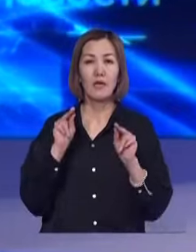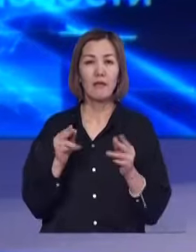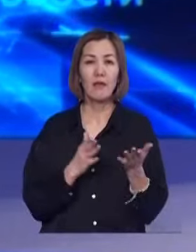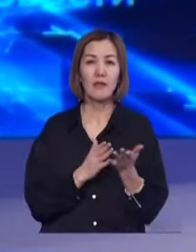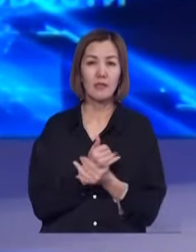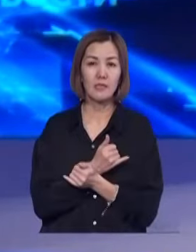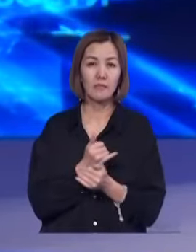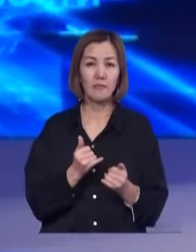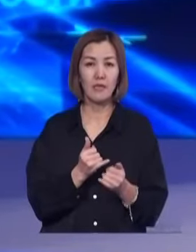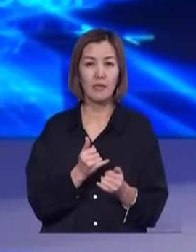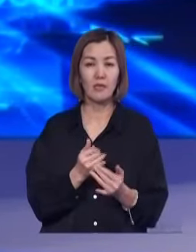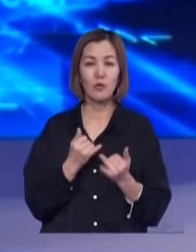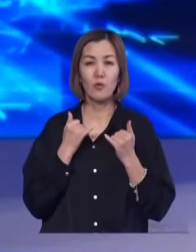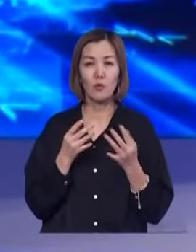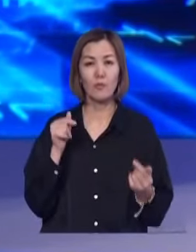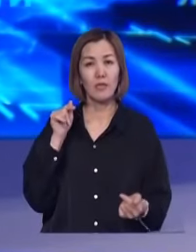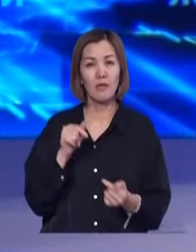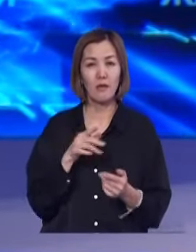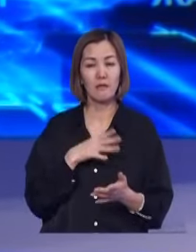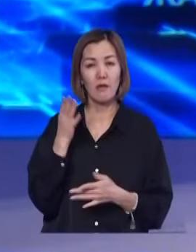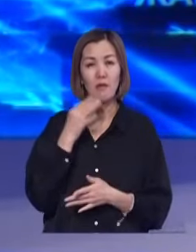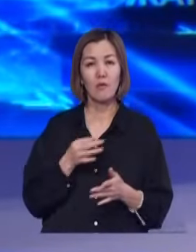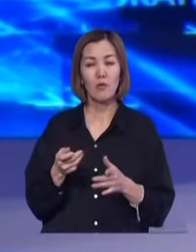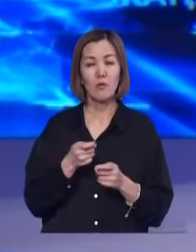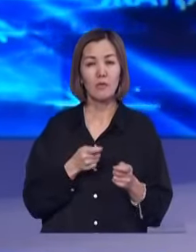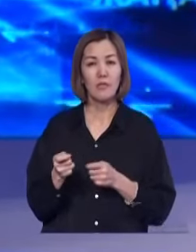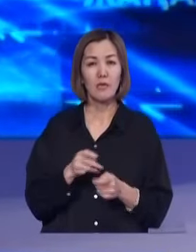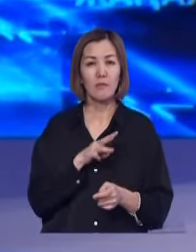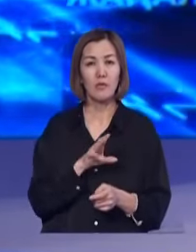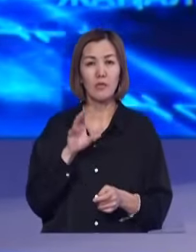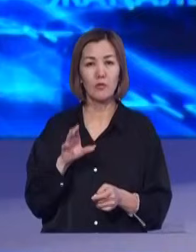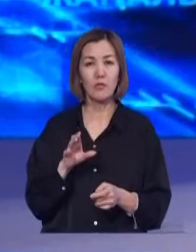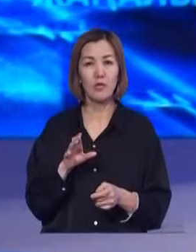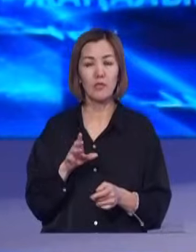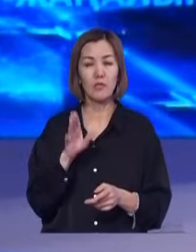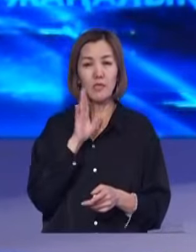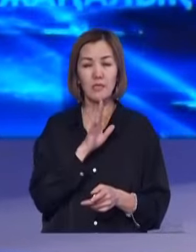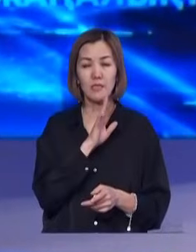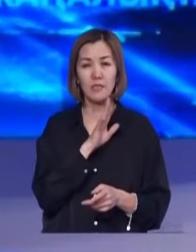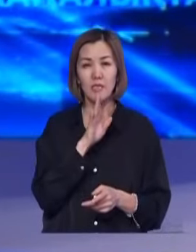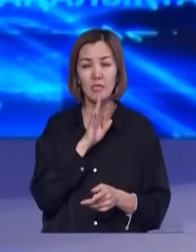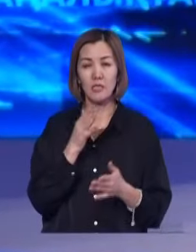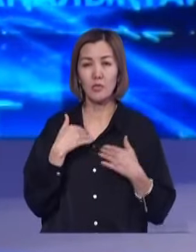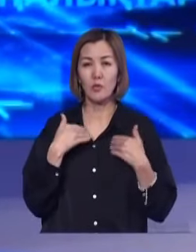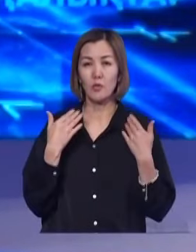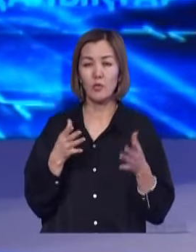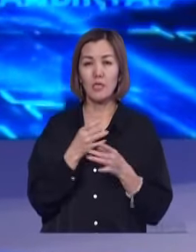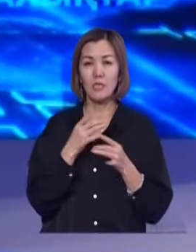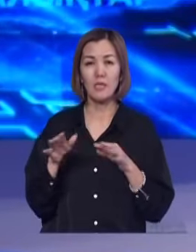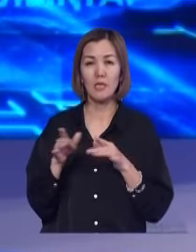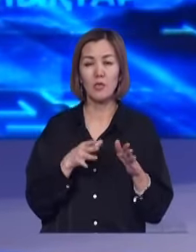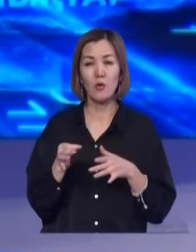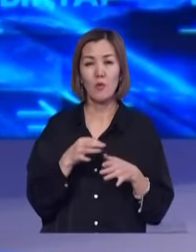Адал қызмет, лайықты құрмет. Алматы облысының әкімі Марат Султанғазиев өңірдің аруларын мерекемен құттықтады. Салтанат